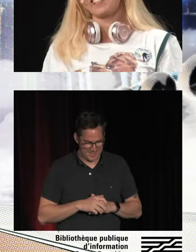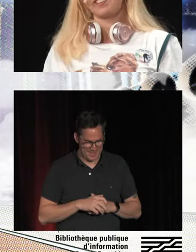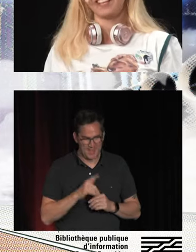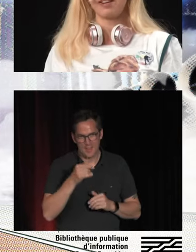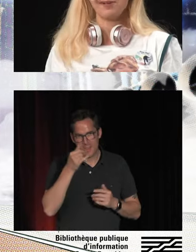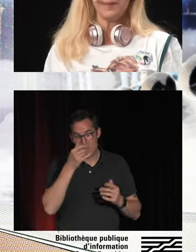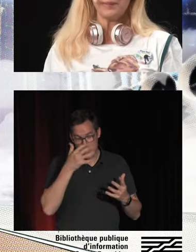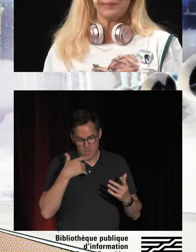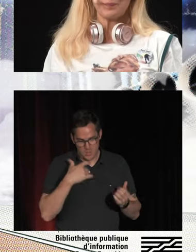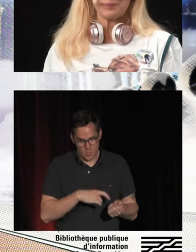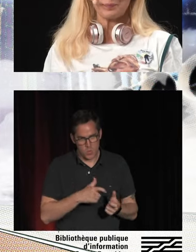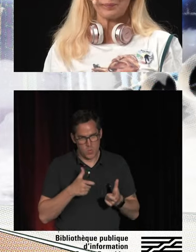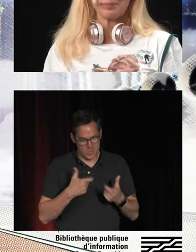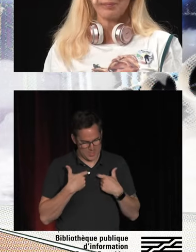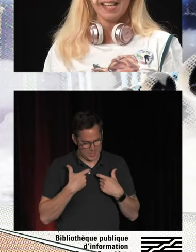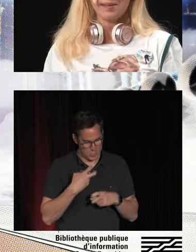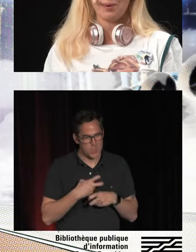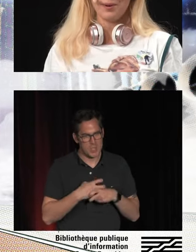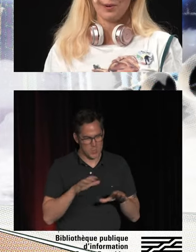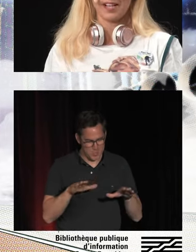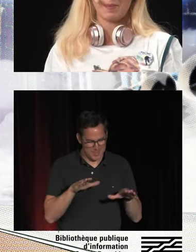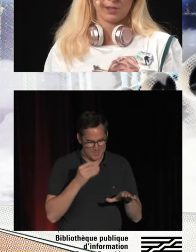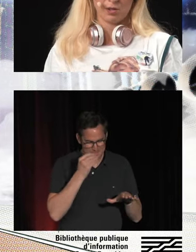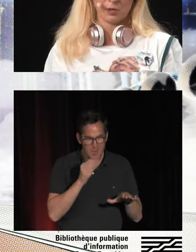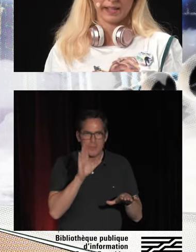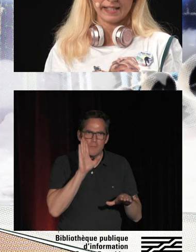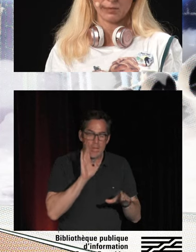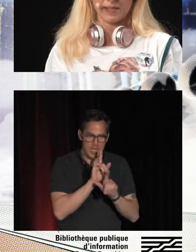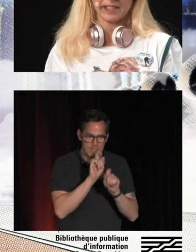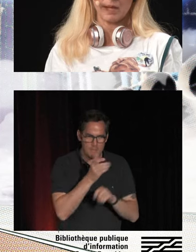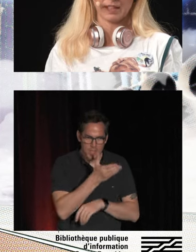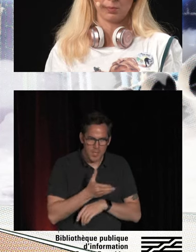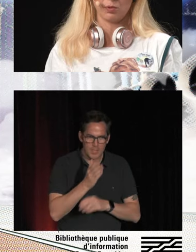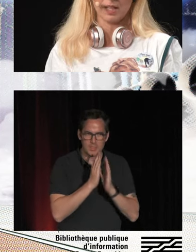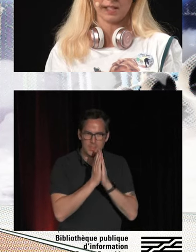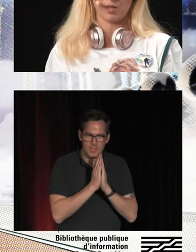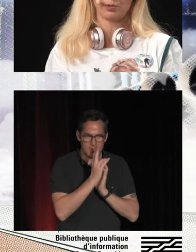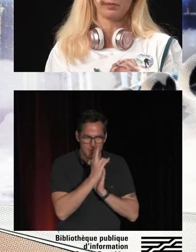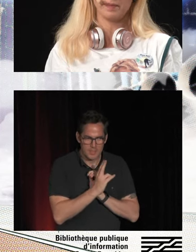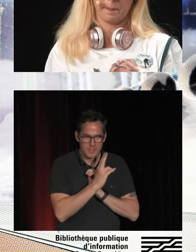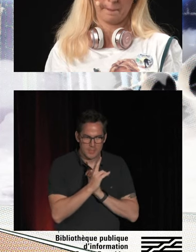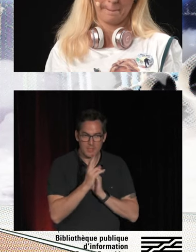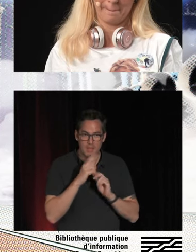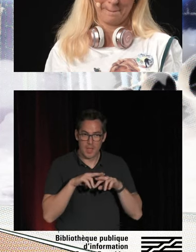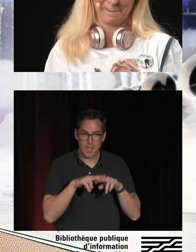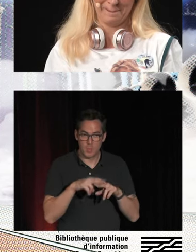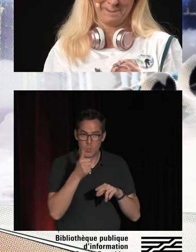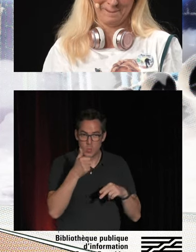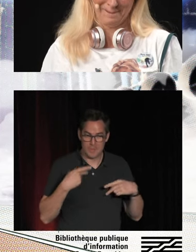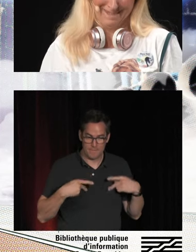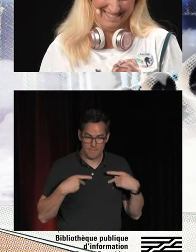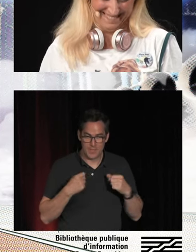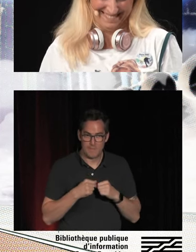Oh la vache, ça devient nerveux. Bon, on respecte le lieu de prière. Vous savez, ce qui m'inquiète beaucoup, là, c'est que j'ai plus qu'une vie.